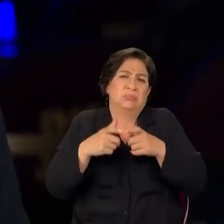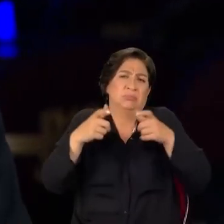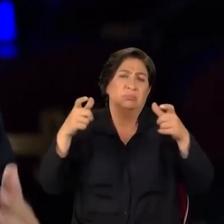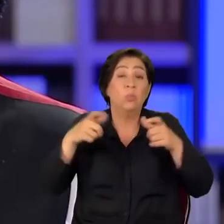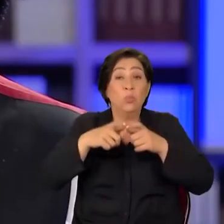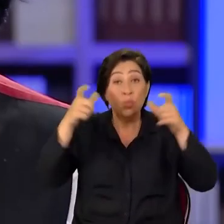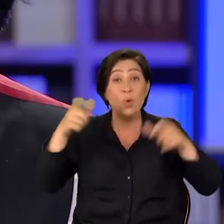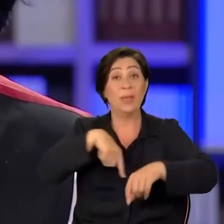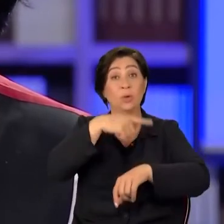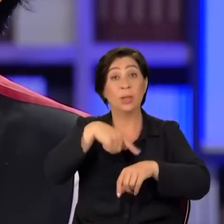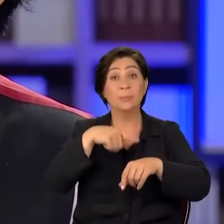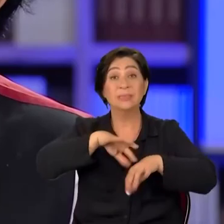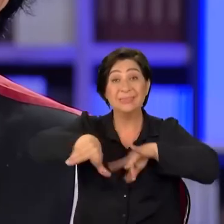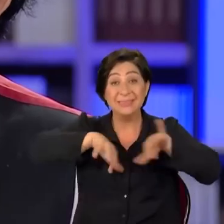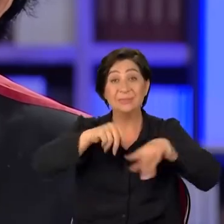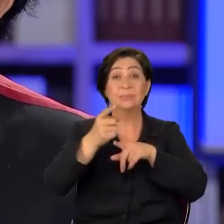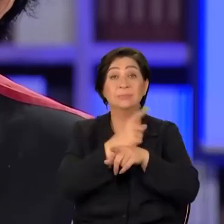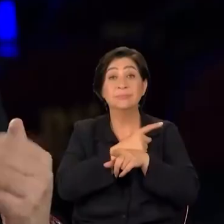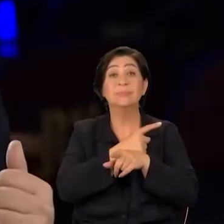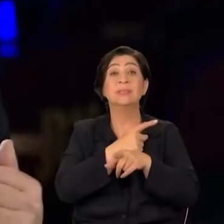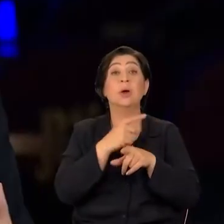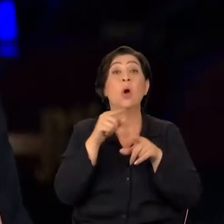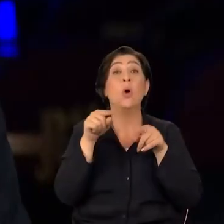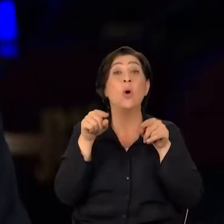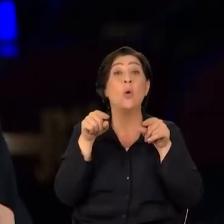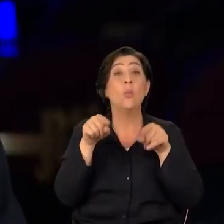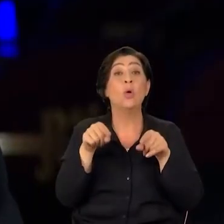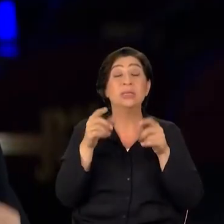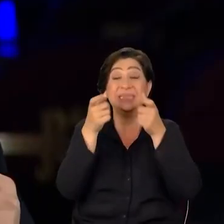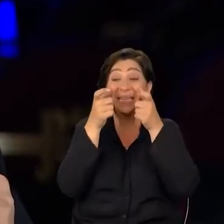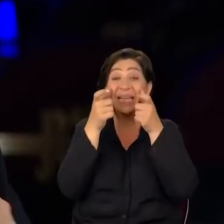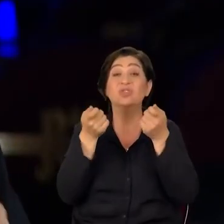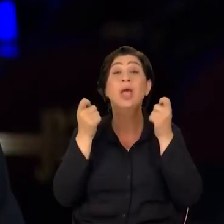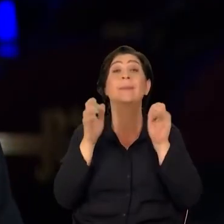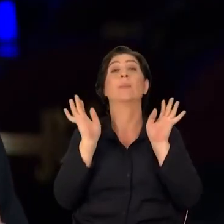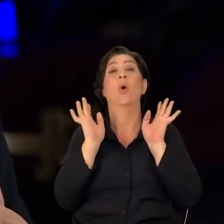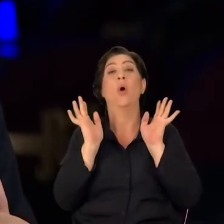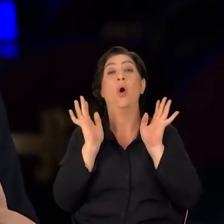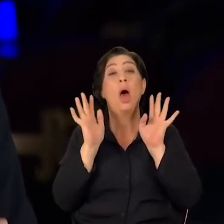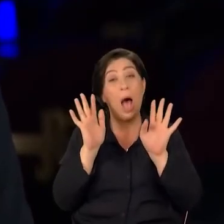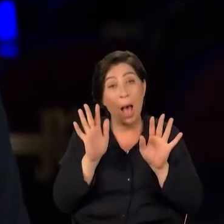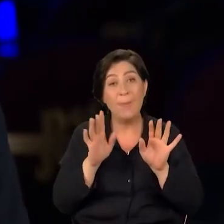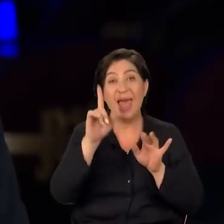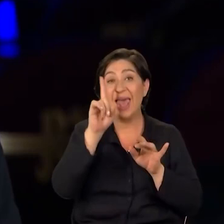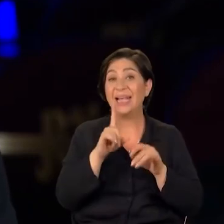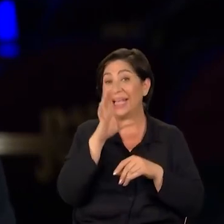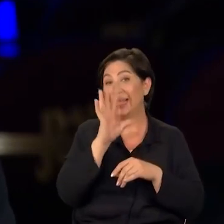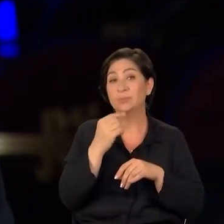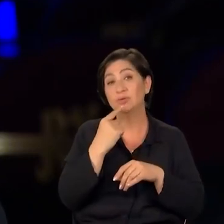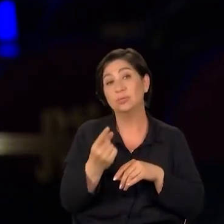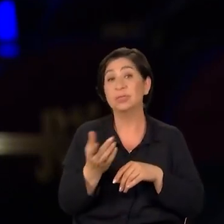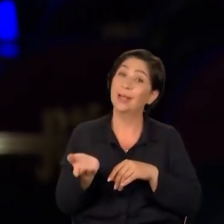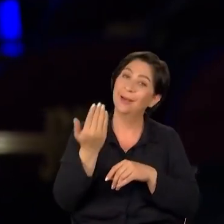herkes zenginleşiyor. Büyüme dönemlerinde yolsuzluk şu bu falan filan bunlar çok dikkatimizi çekmiyor ama bunu ilk